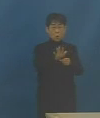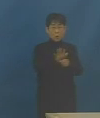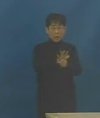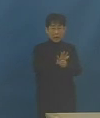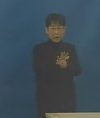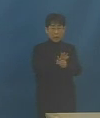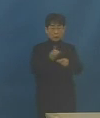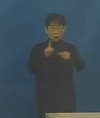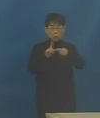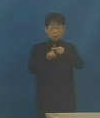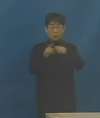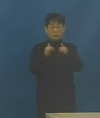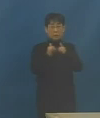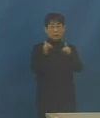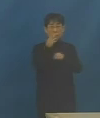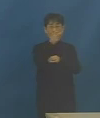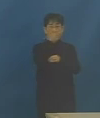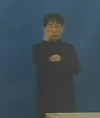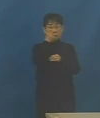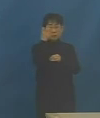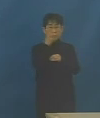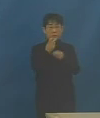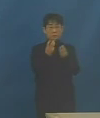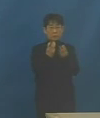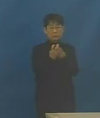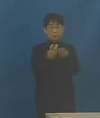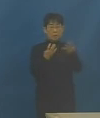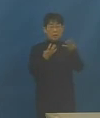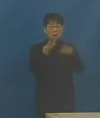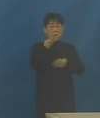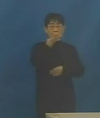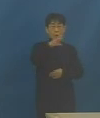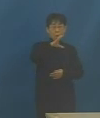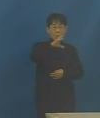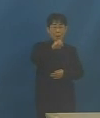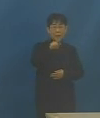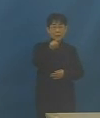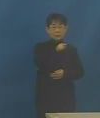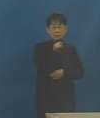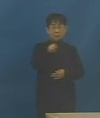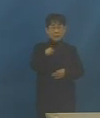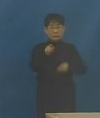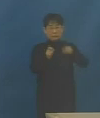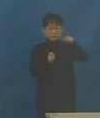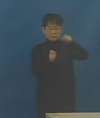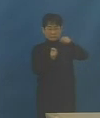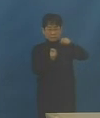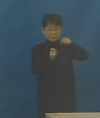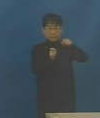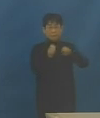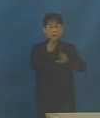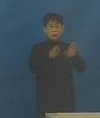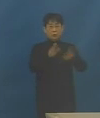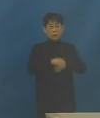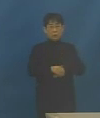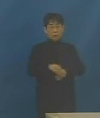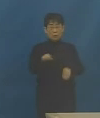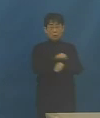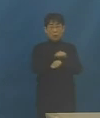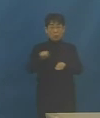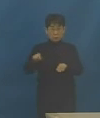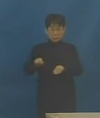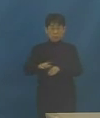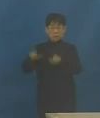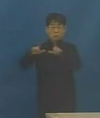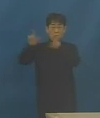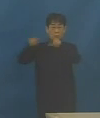陽性者確認がいよいよ4万人に近づくということになりました中でも東京等におきまして